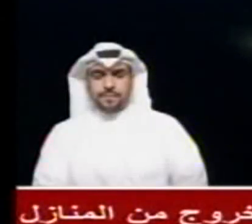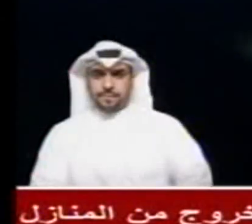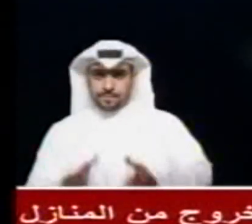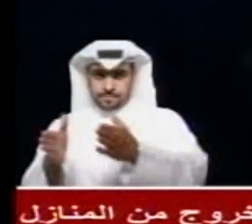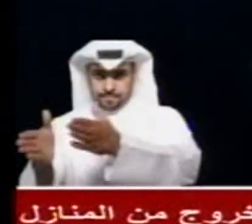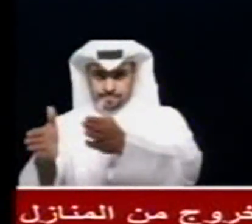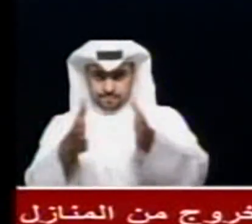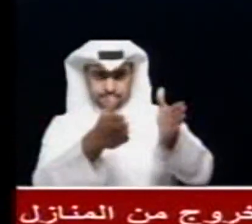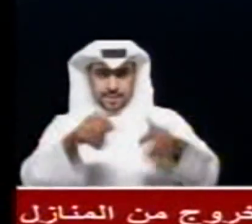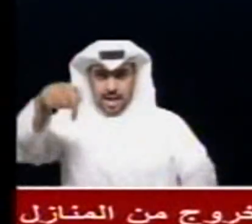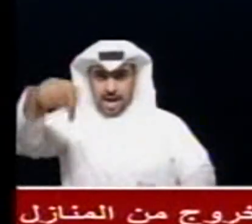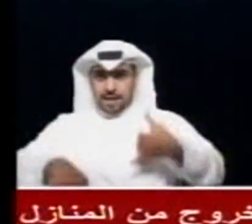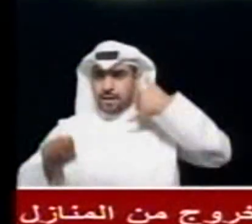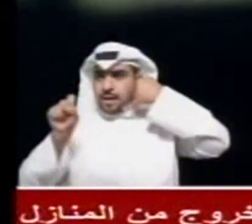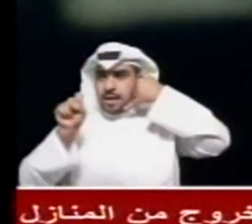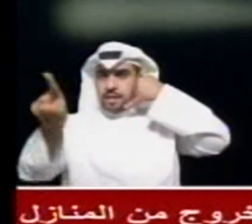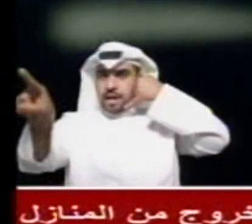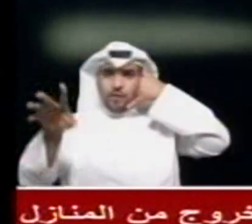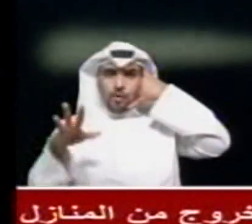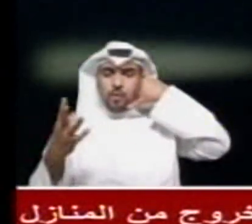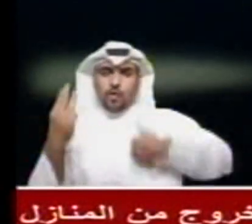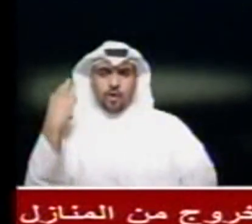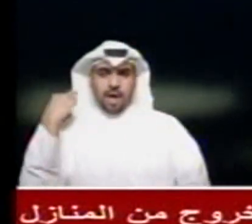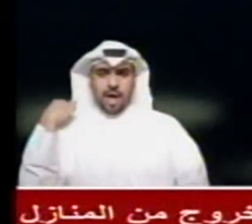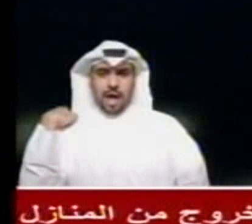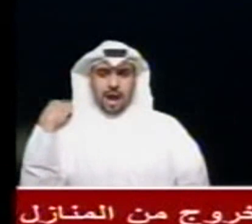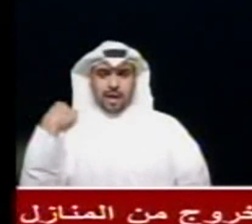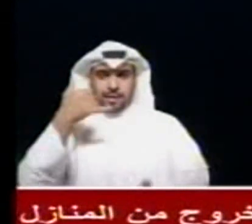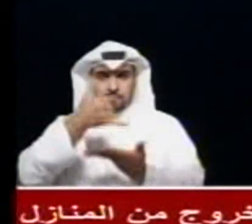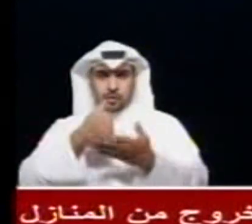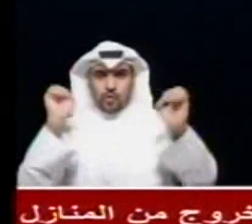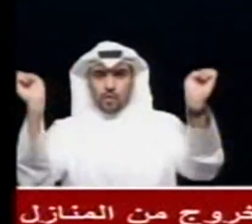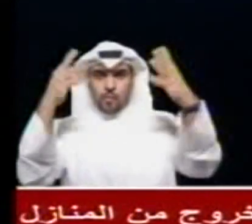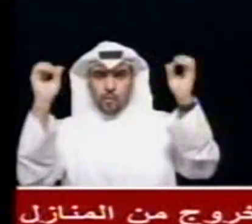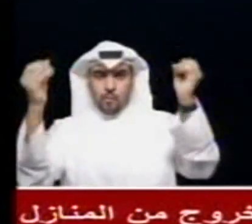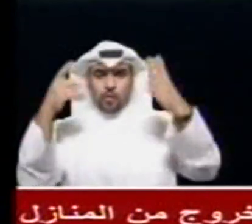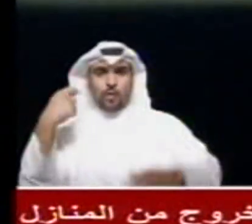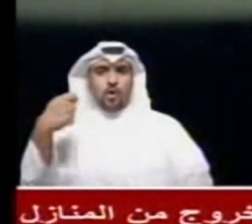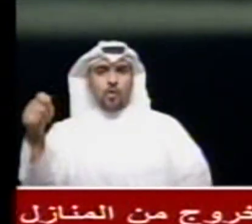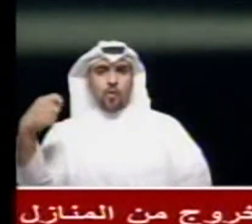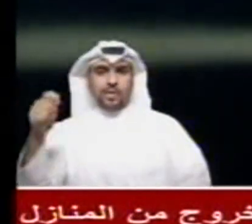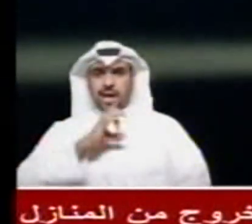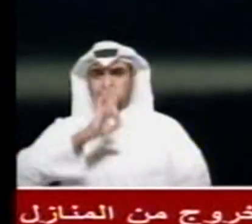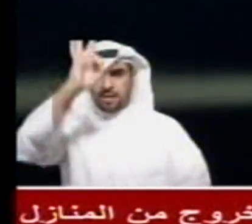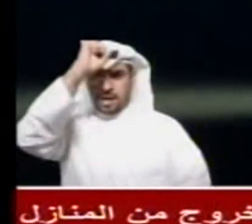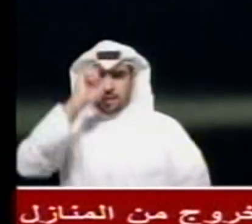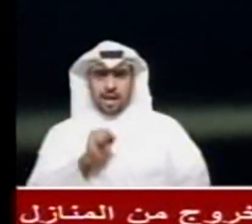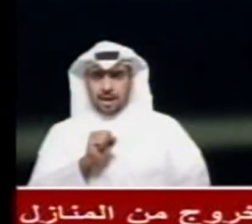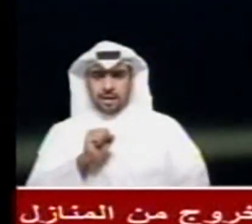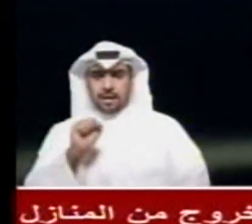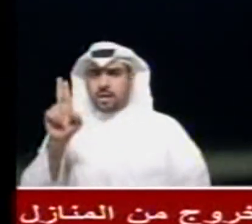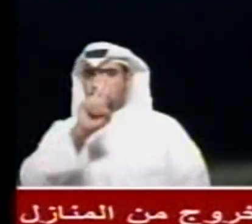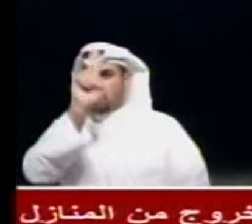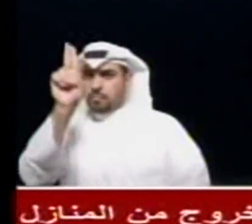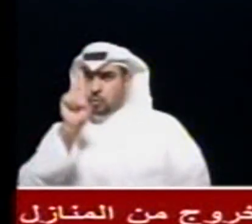ومعنا عبر الهاتف العقيد محمد المنصوري، رئيس قسم إدارة عمليات المرور بوزارة الداخلية. العقيد محمد المنصوري، هل